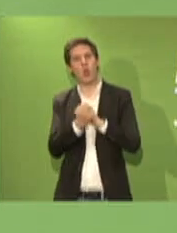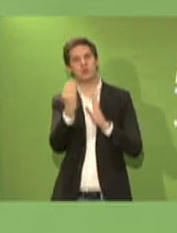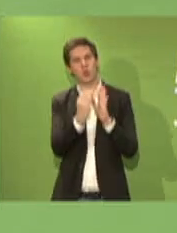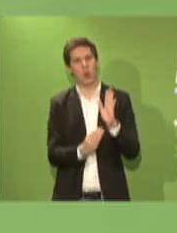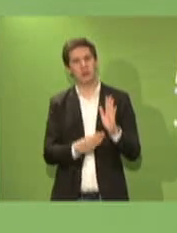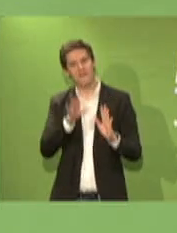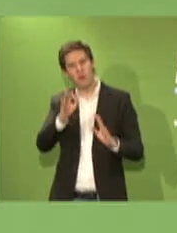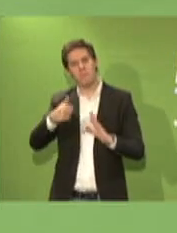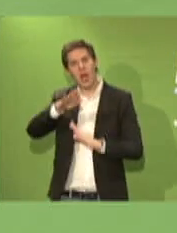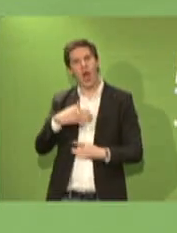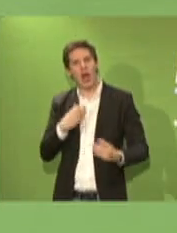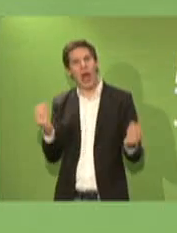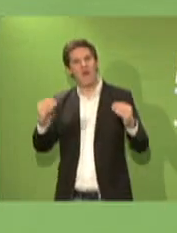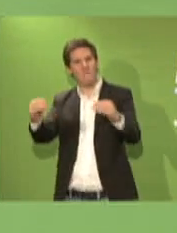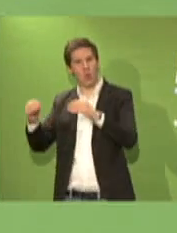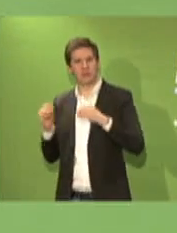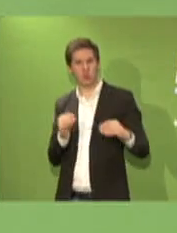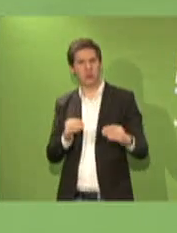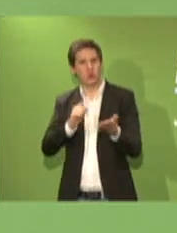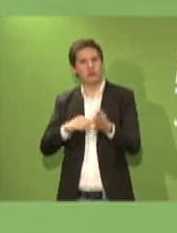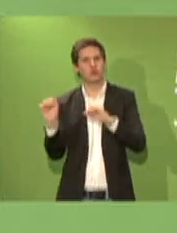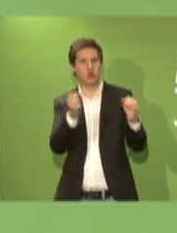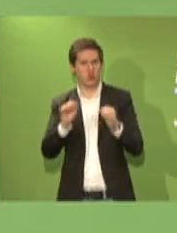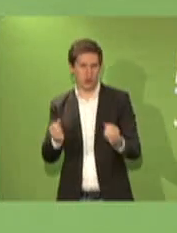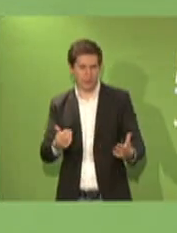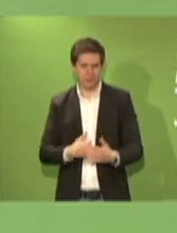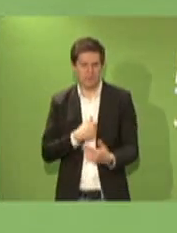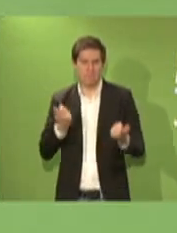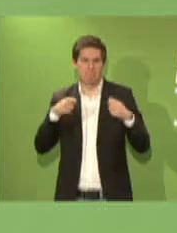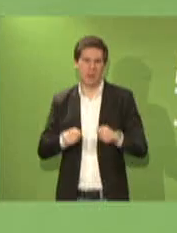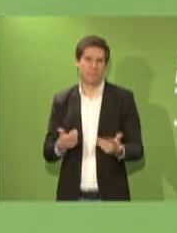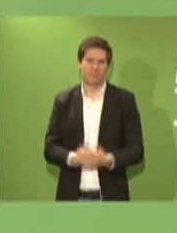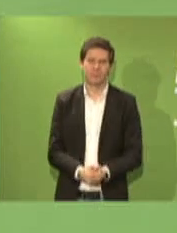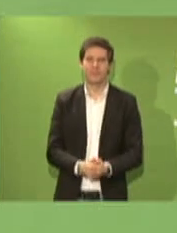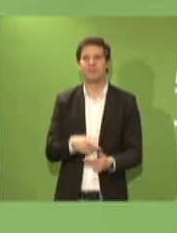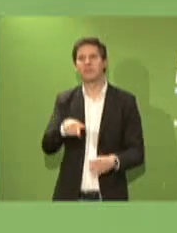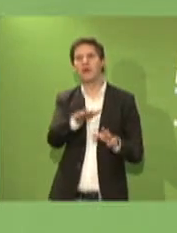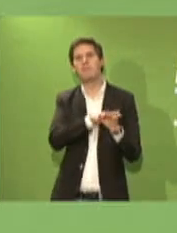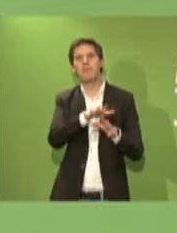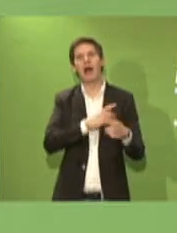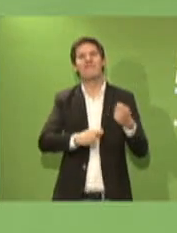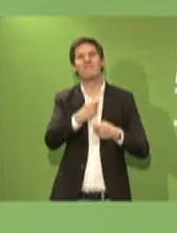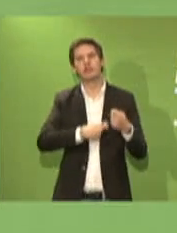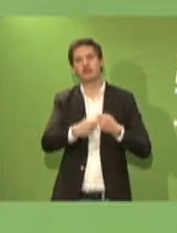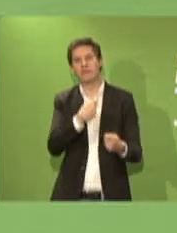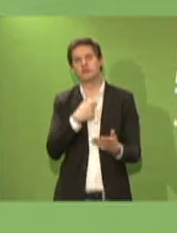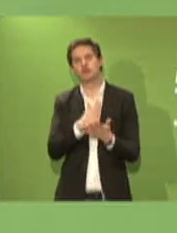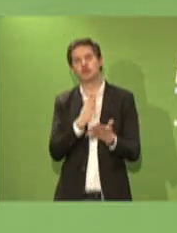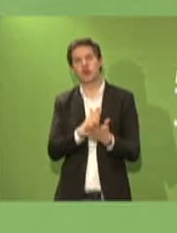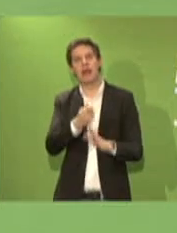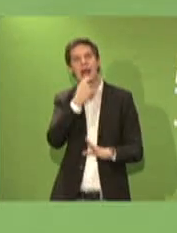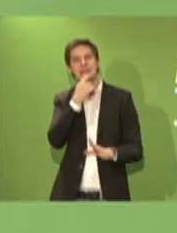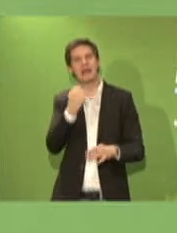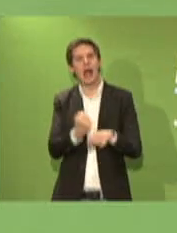des Waldbestandes nach dem Sturm beschlossen. Im Bereich Wirtschaft haben wir uns in der Arbeitsgemeinschaft Wirtschaft in